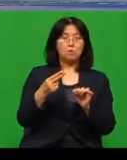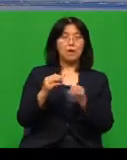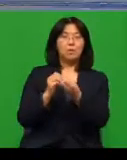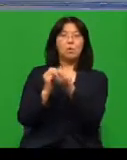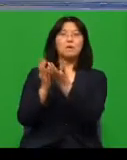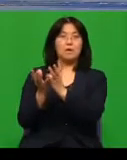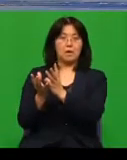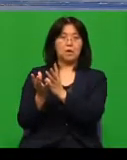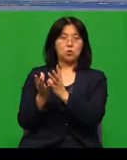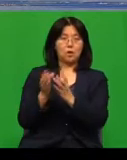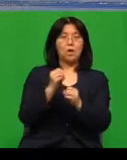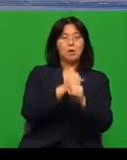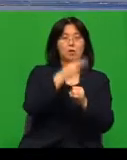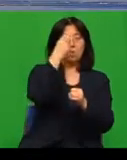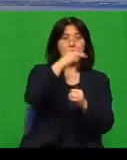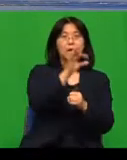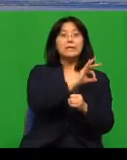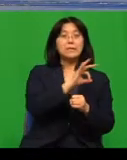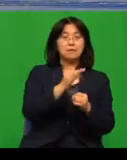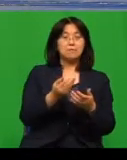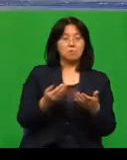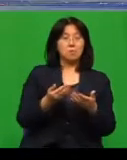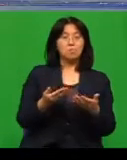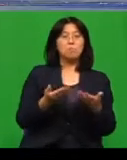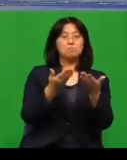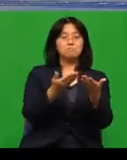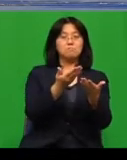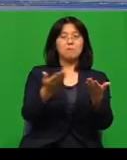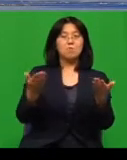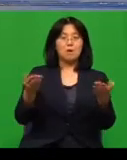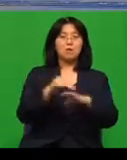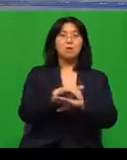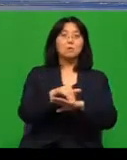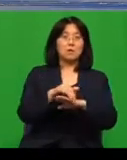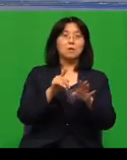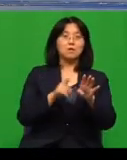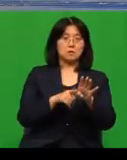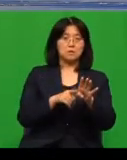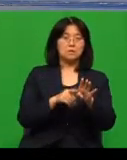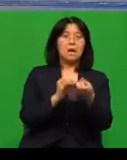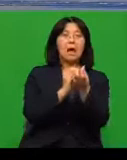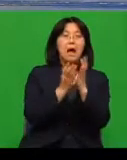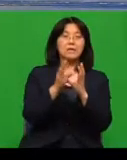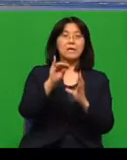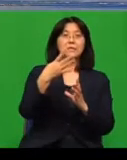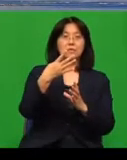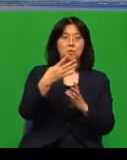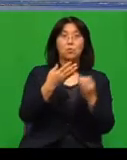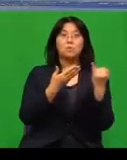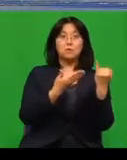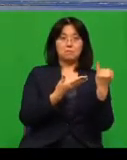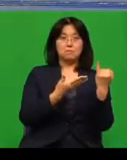芍薬だとか工芸品も お出ししようと思いますし、花千代さんはご出身の